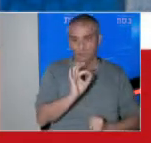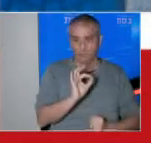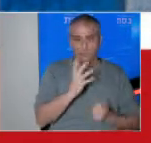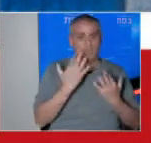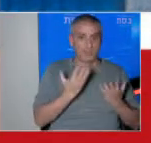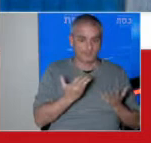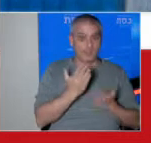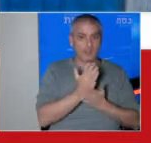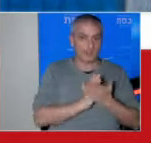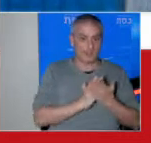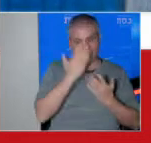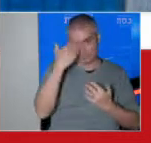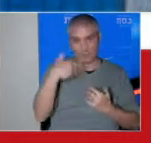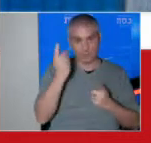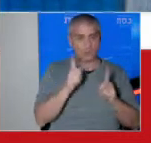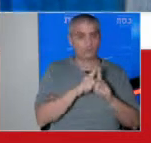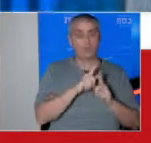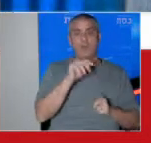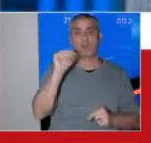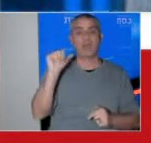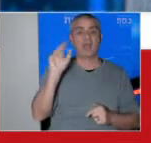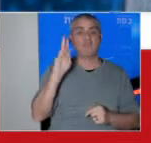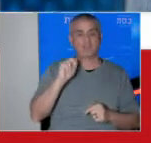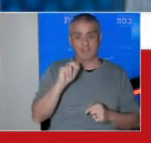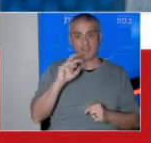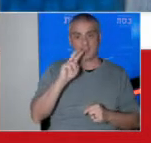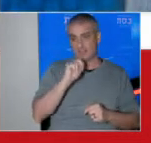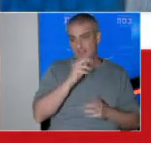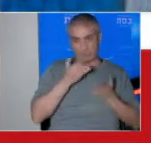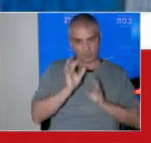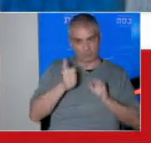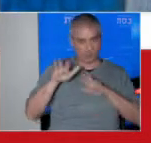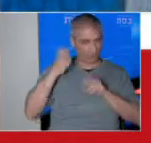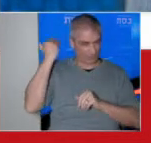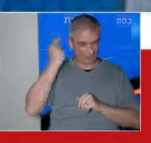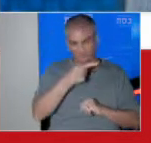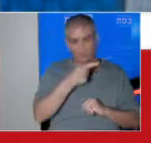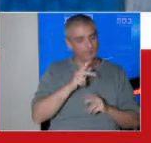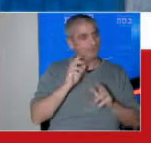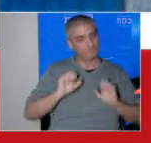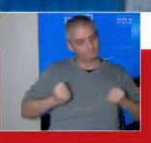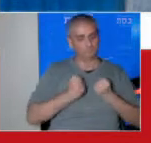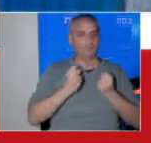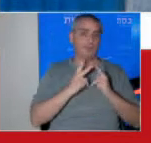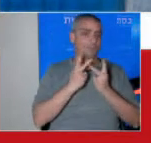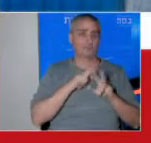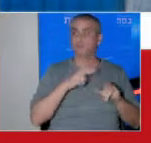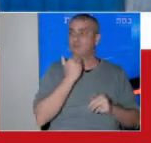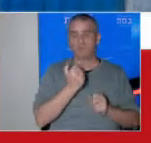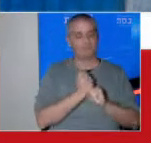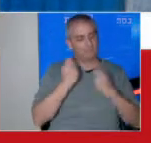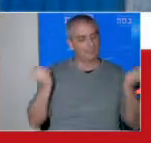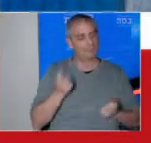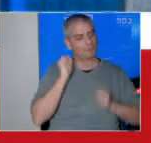וכמה מהם, חלקם דמויות מוכרות כמו אבנר נתניהו למשל, נרתמו למען הקבוצה שנמצאת במצב לא טוב בכלל, ויזמו